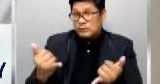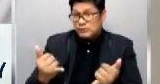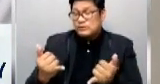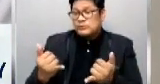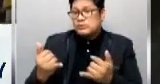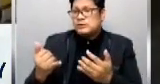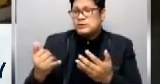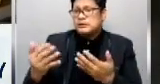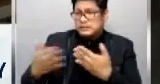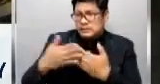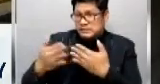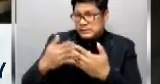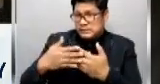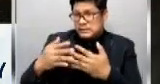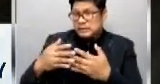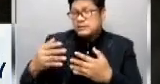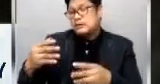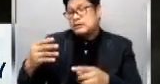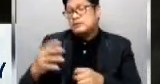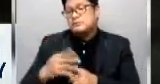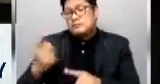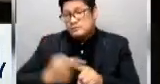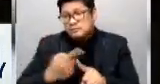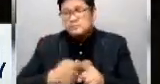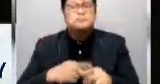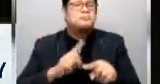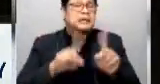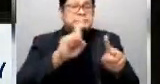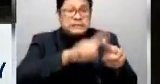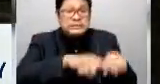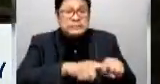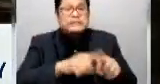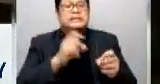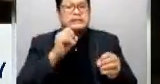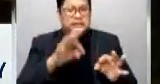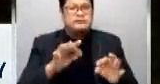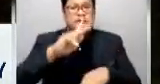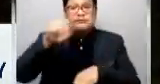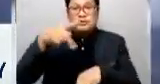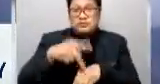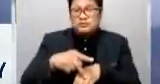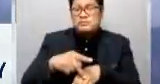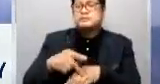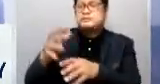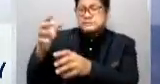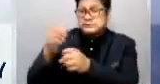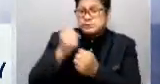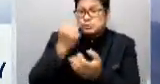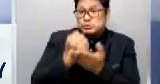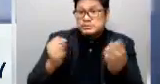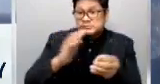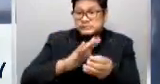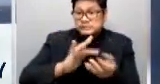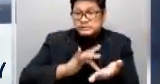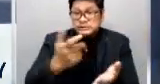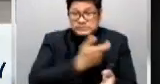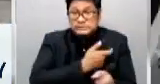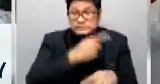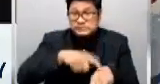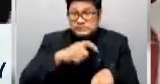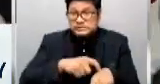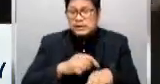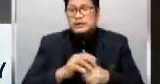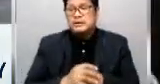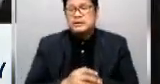fourth quarter. Pero nakadepende ito kung makakakuha ang Pilipinas ng sapat na supply ng bakuna sa panahong yun. Isa pa raw sa nakitang